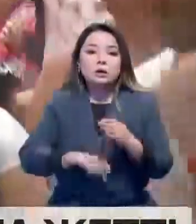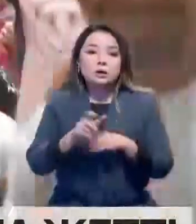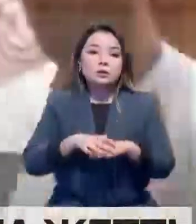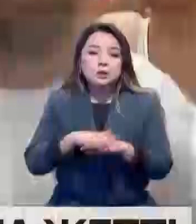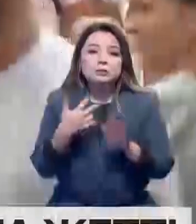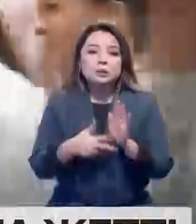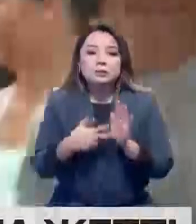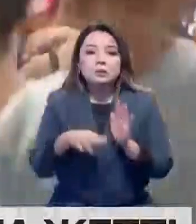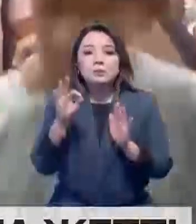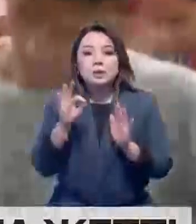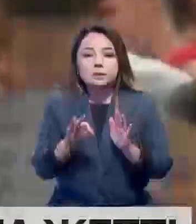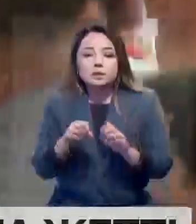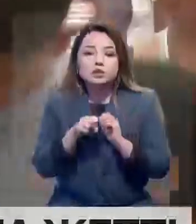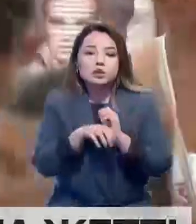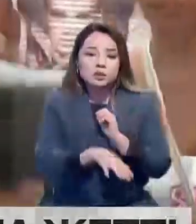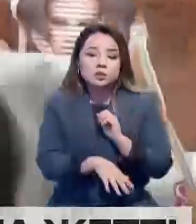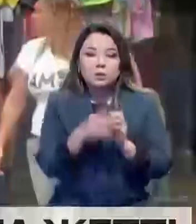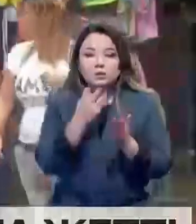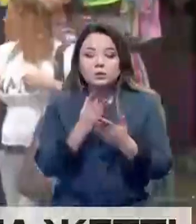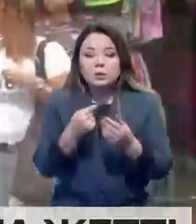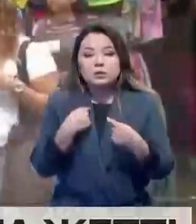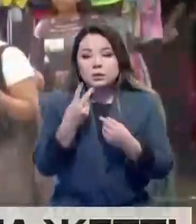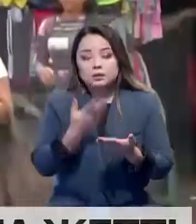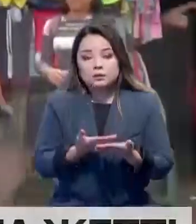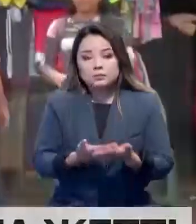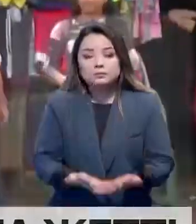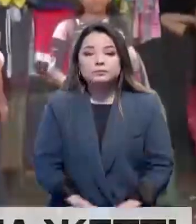халықтың 80%-ы кедейшіліктің кебін киді дейді олар.